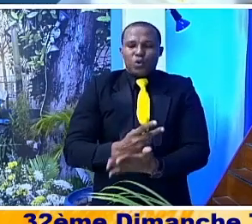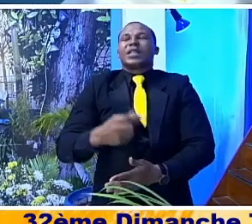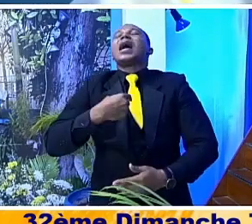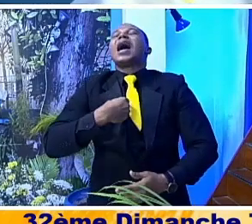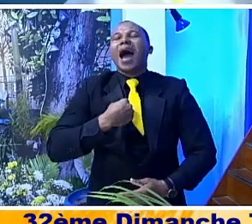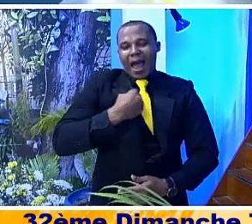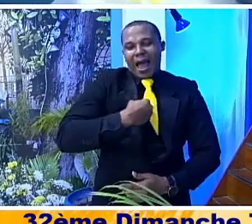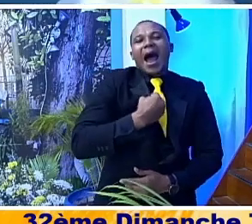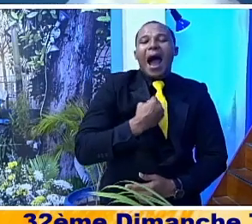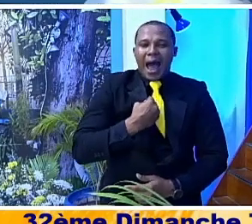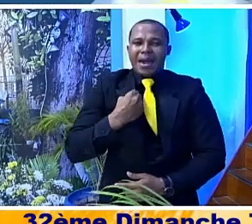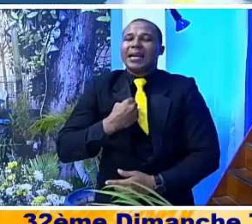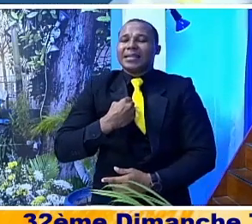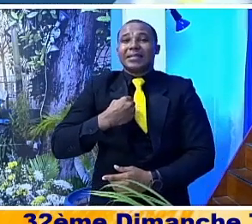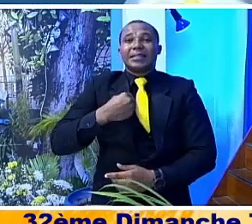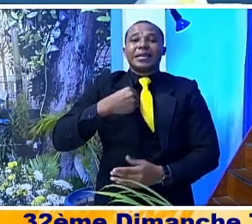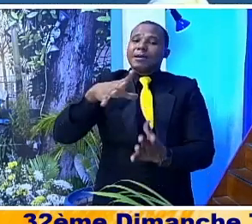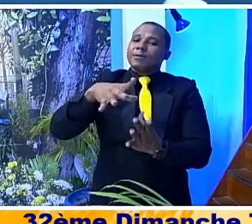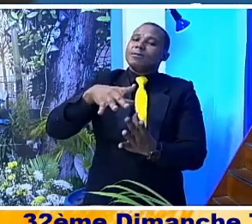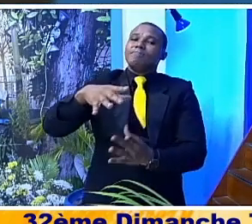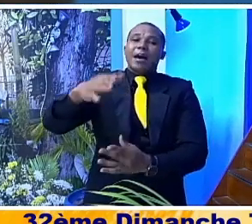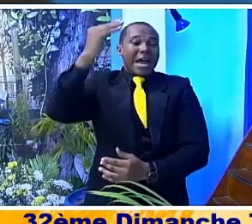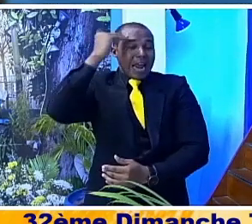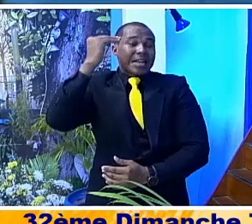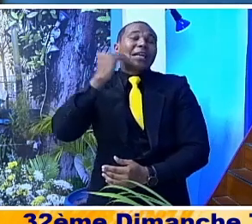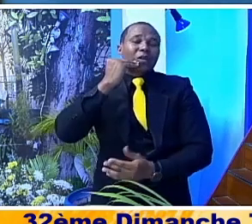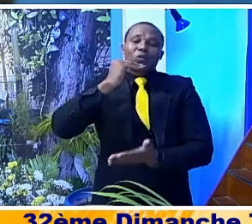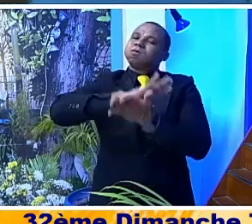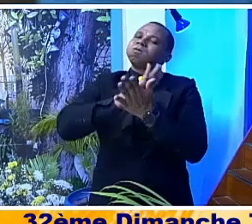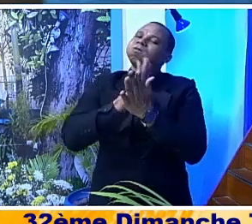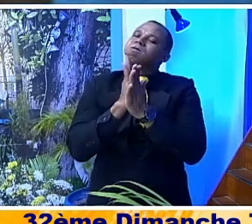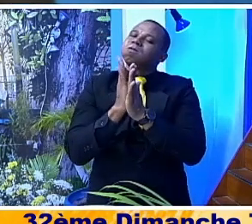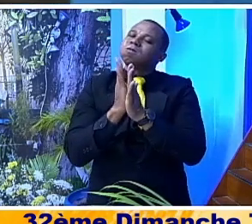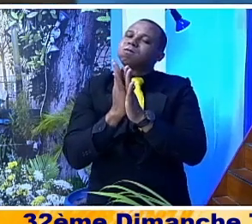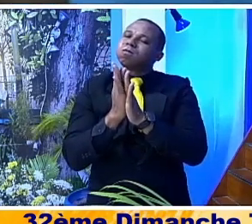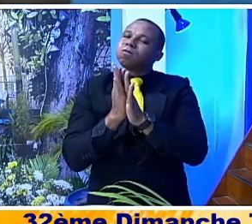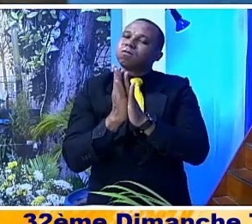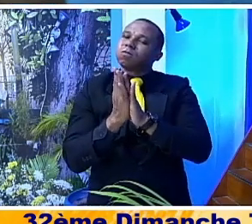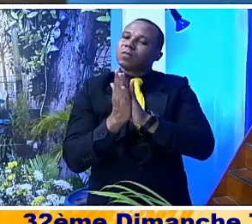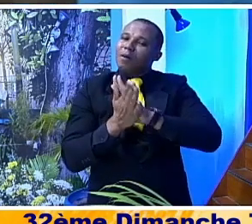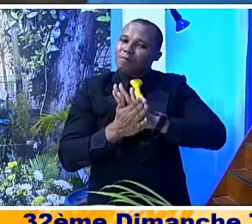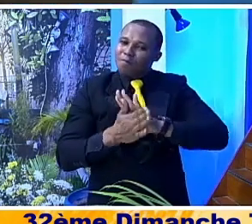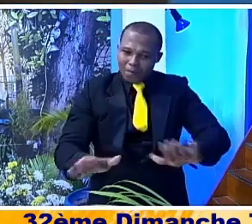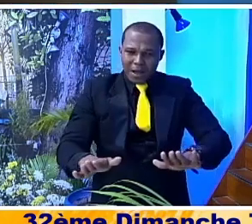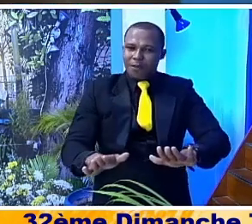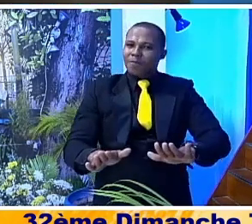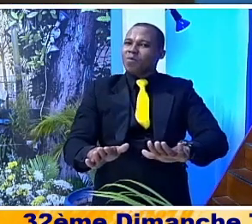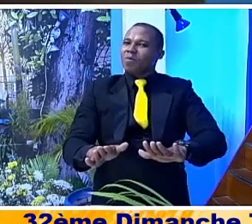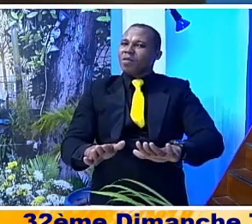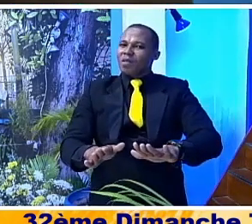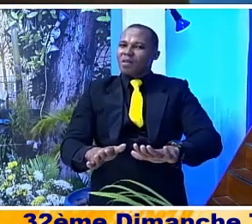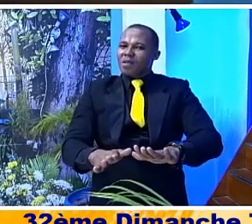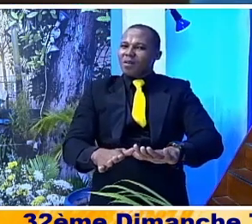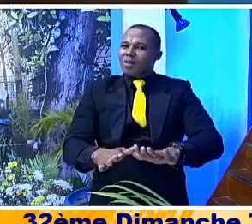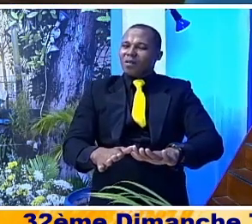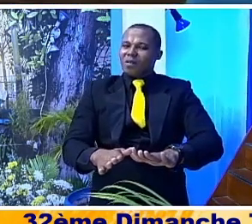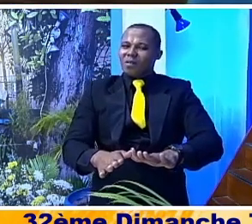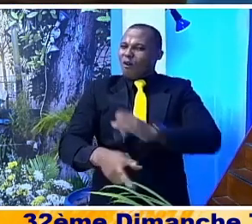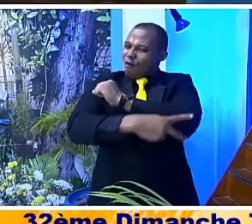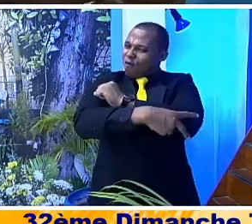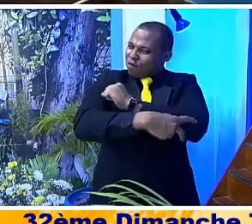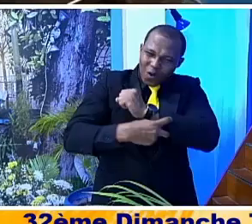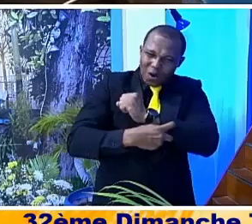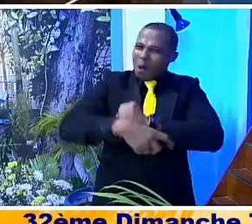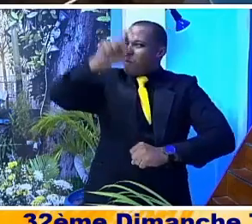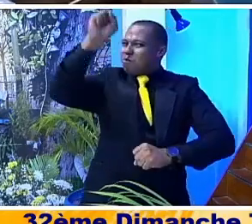pour sentir plus ou moins en paix. Parce que richesse là, courir derrière l'argent, faire grimace, faire excès, li pas petit lou en